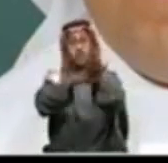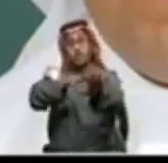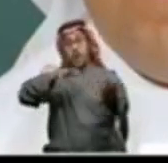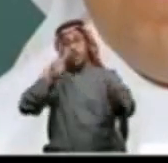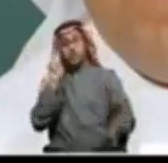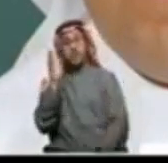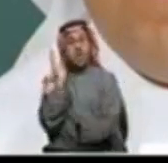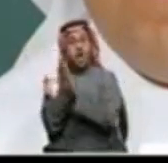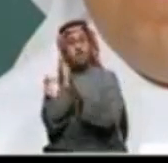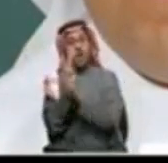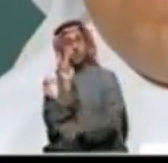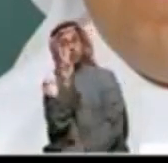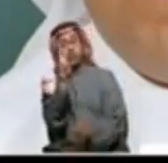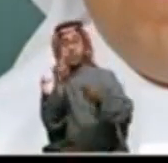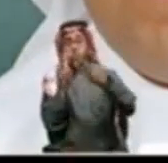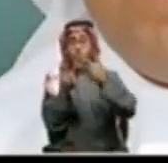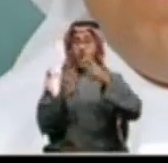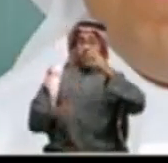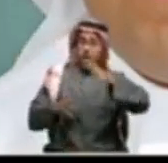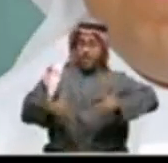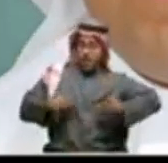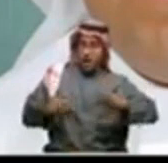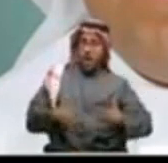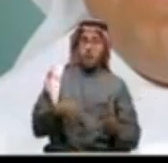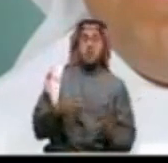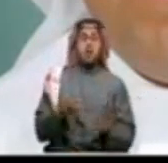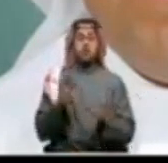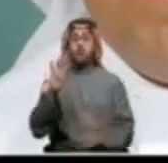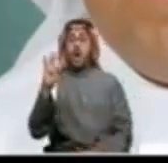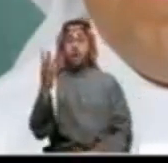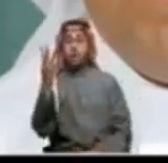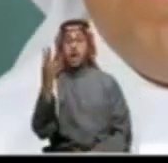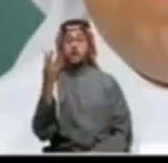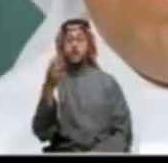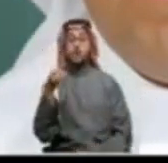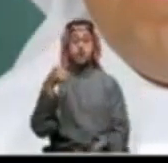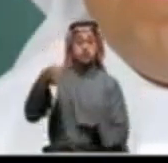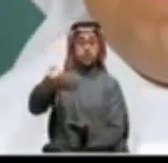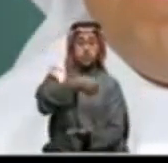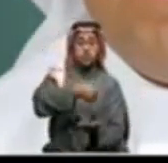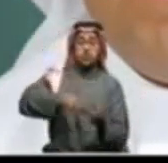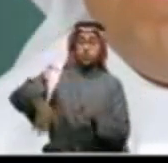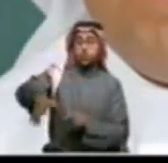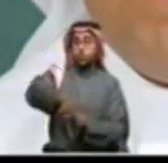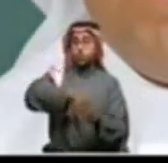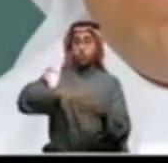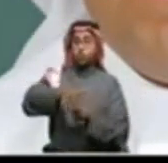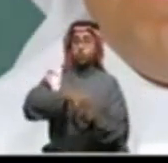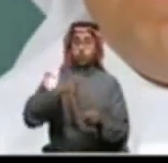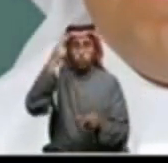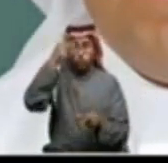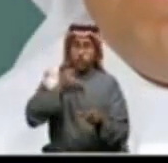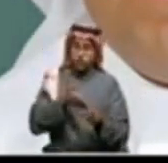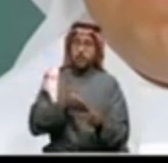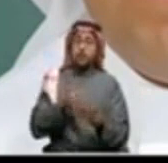إلى بناء المجمعات الترفيهية في 14 مدينة في المملكة العربية السعودية. ويتم اختيار الآن